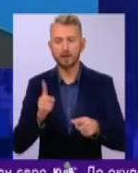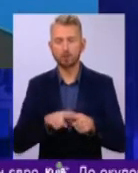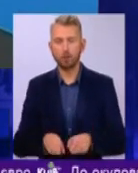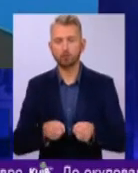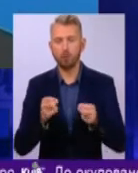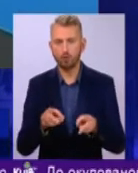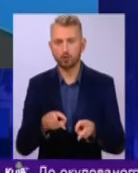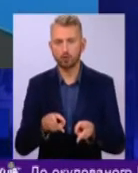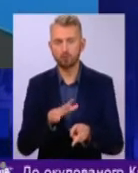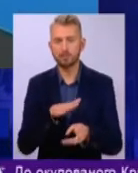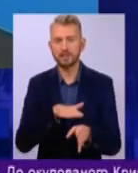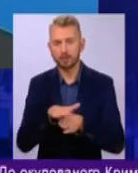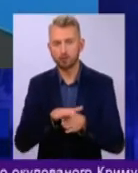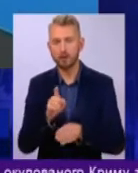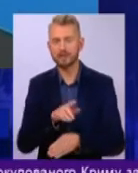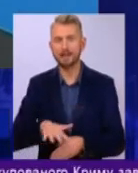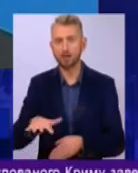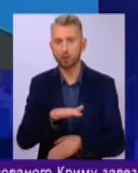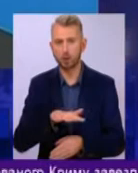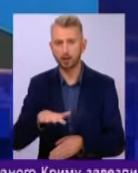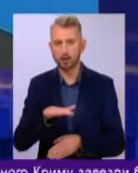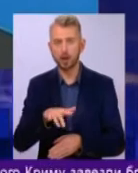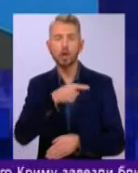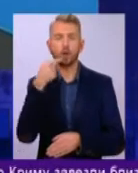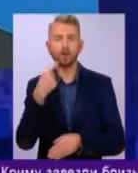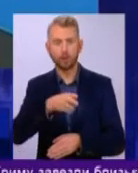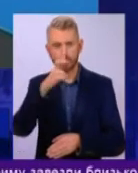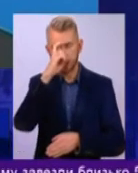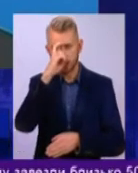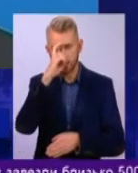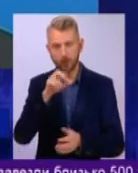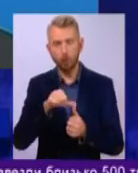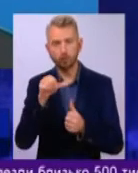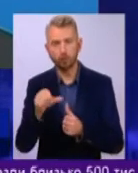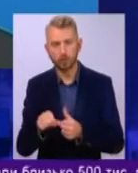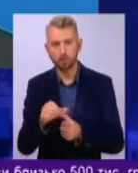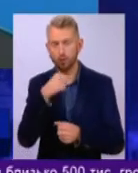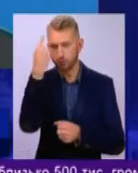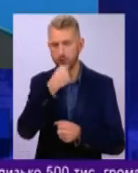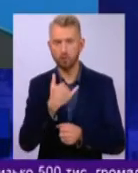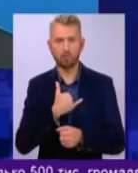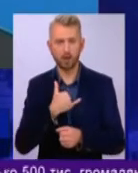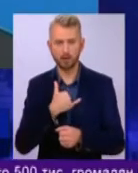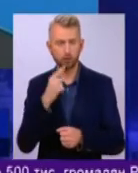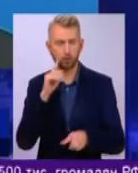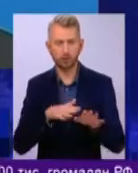злочину здійснювалася з території Російської Федерації, особисто в мене немає.